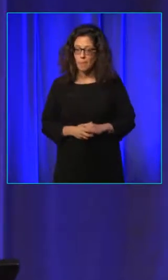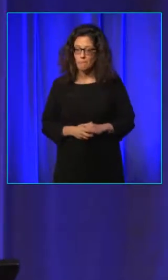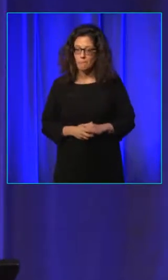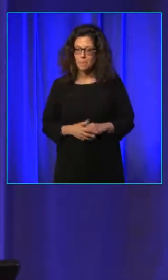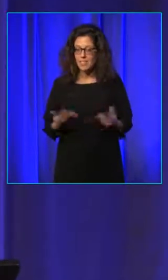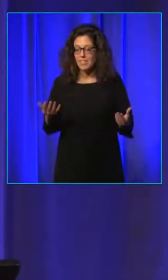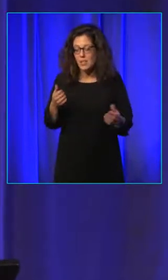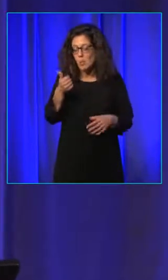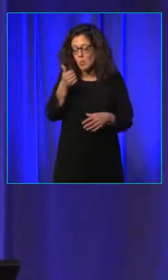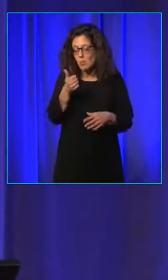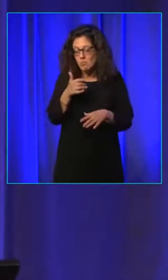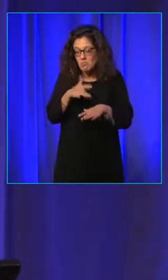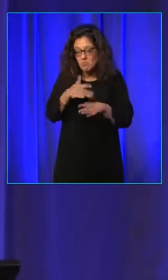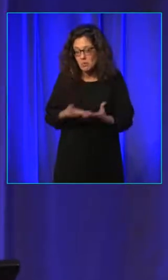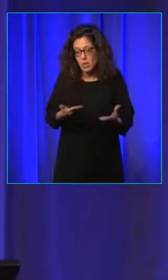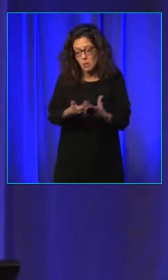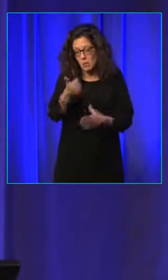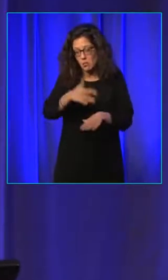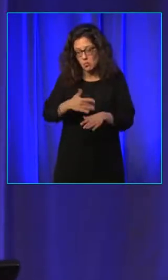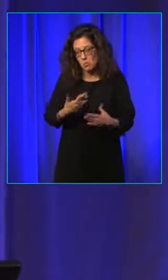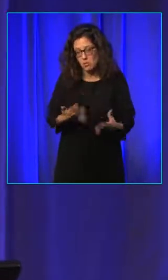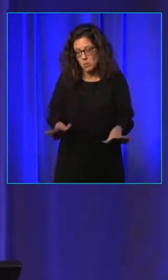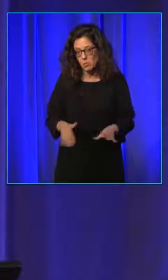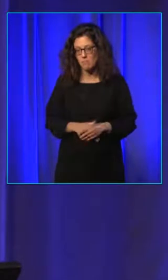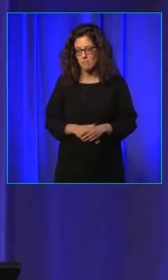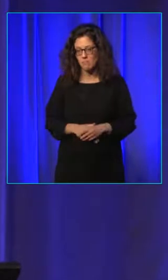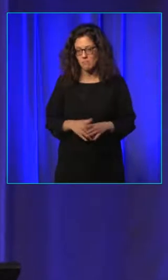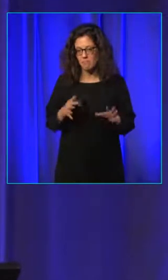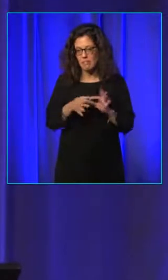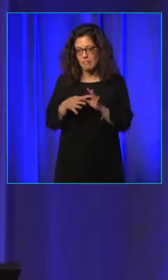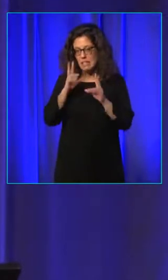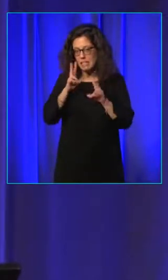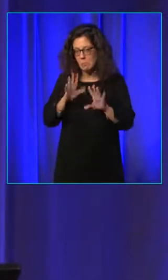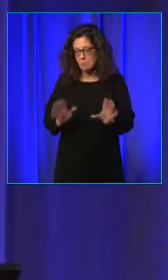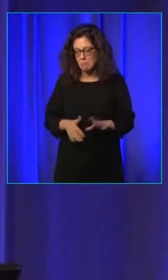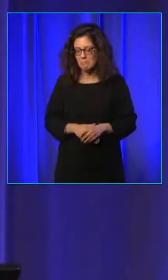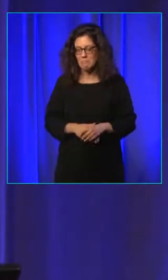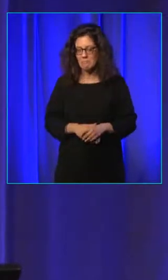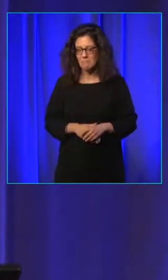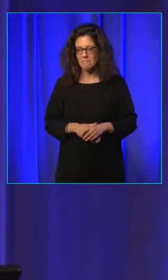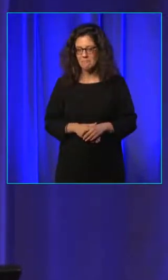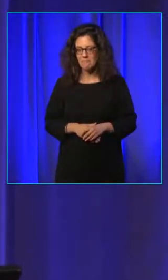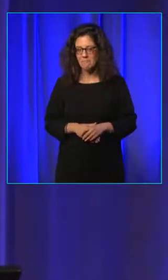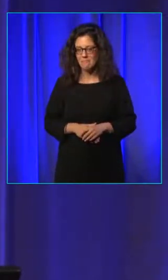C'est la seule expérience que j'ai par rapport à l'équitation.